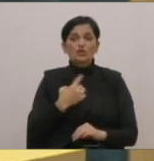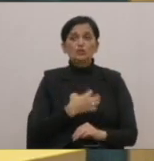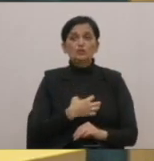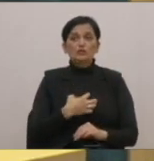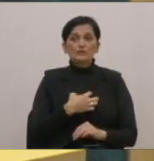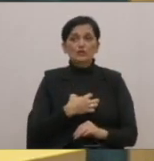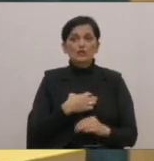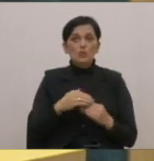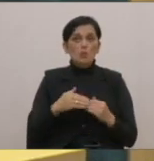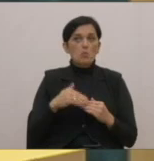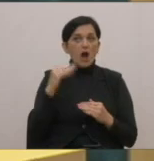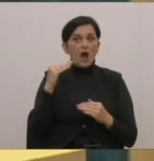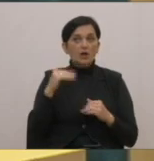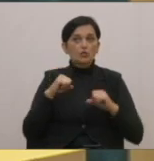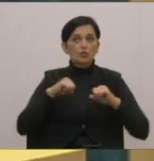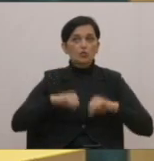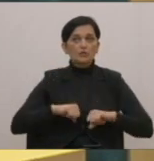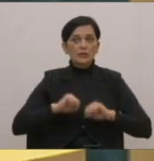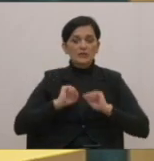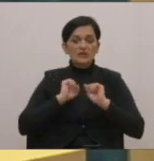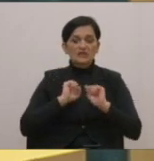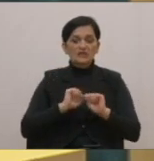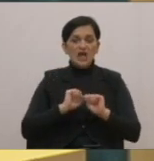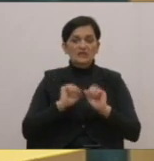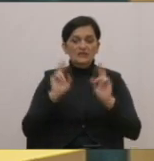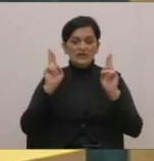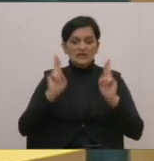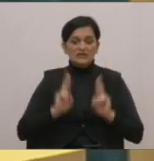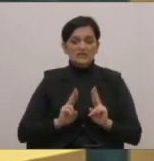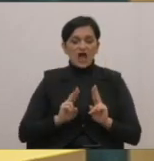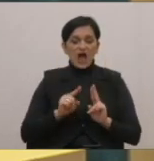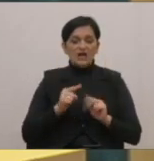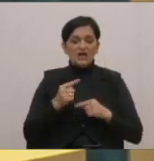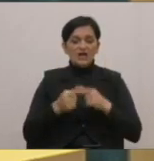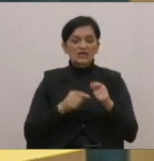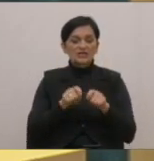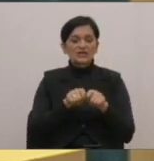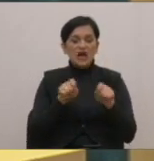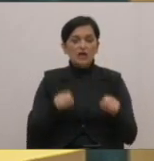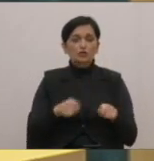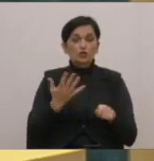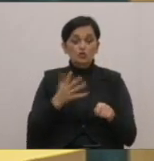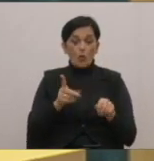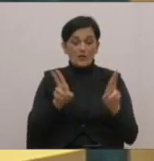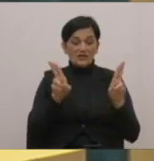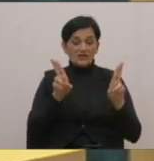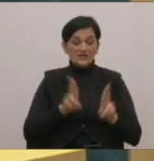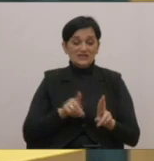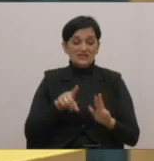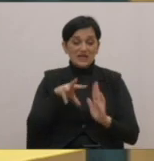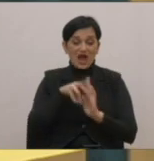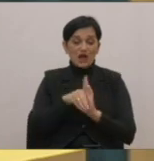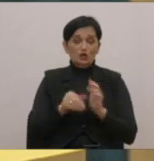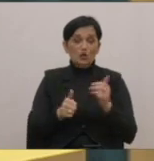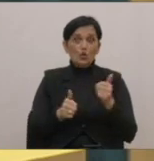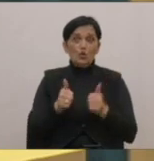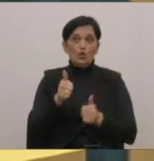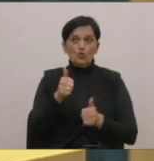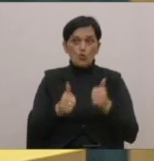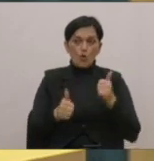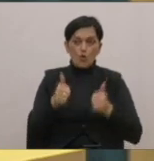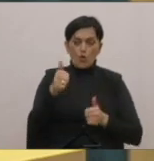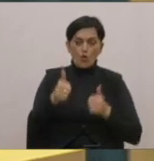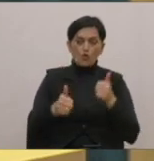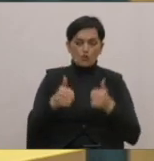ძალიან მაღალ უფლებრივი დაცვის სტანდარტებს ამკვიდრებს, რომელი სტანდარტებიც შედის კონკურენციაში და შეიძლება